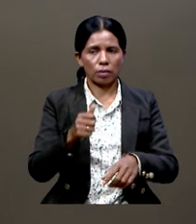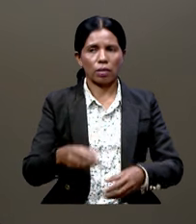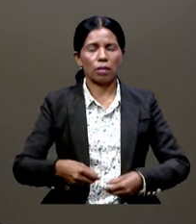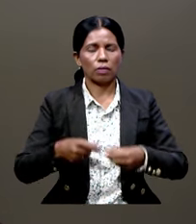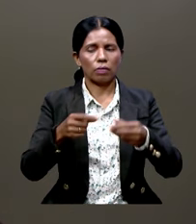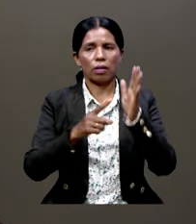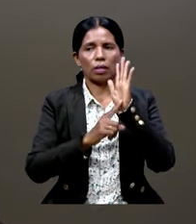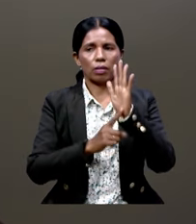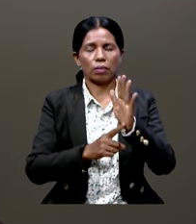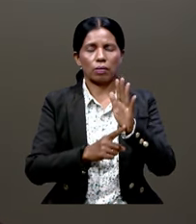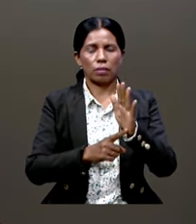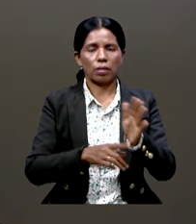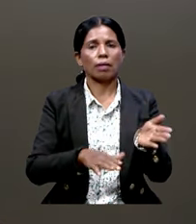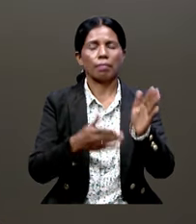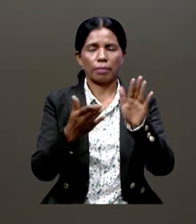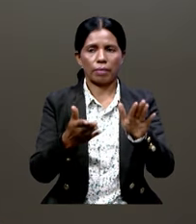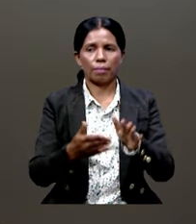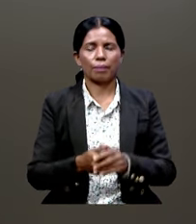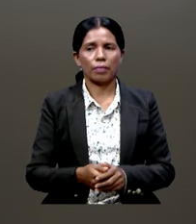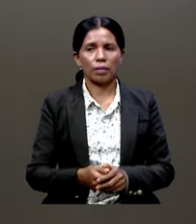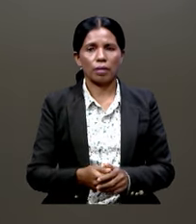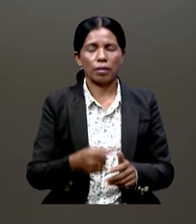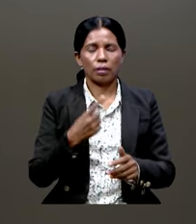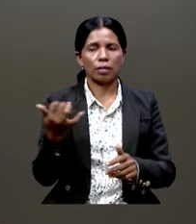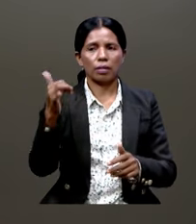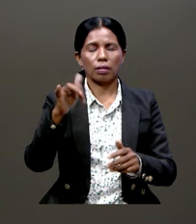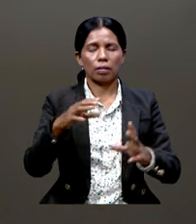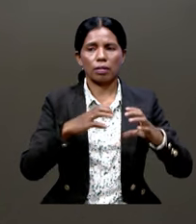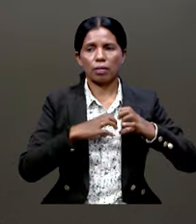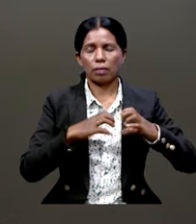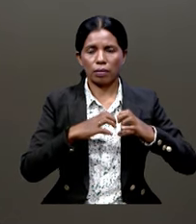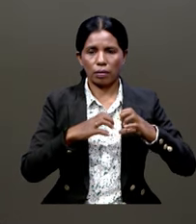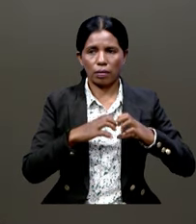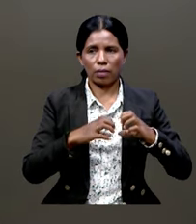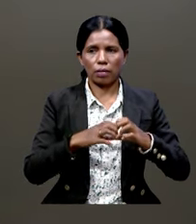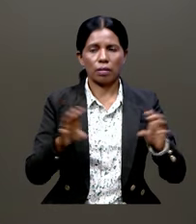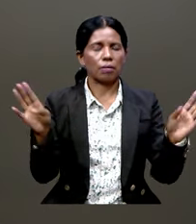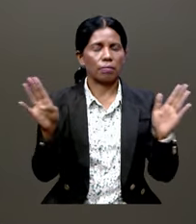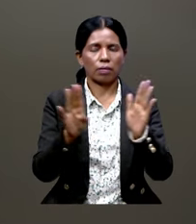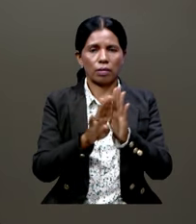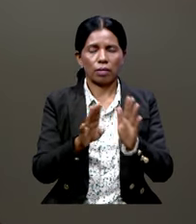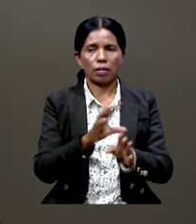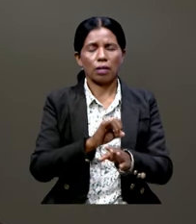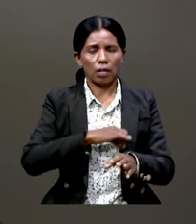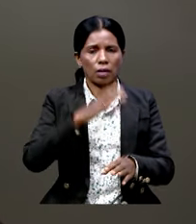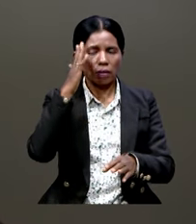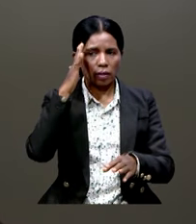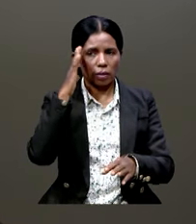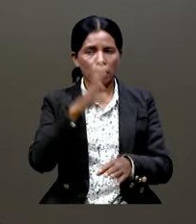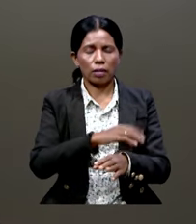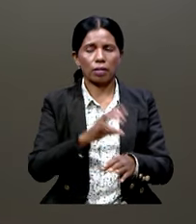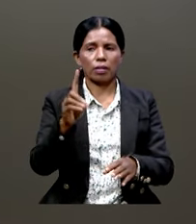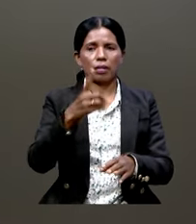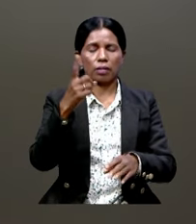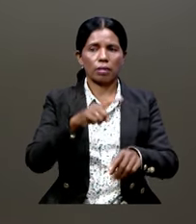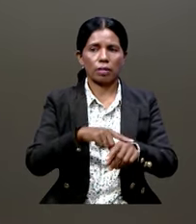na isla né. Se informou de an minha coração né quase bloqueia total. Também mas não engal. Parece da der san tu nem nem